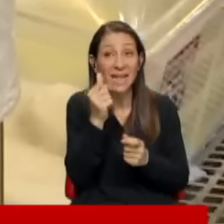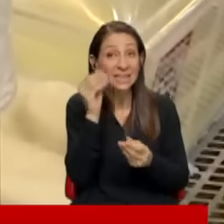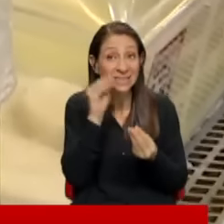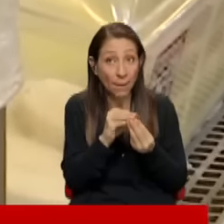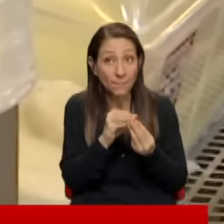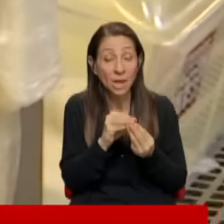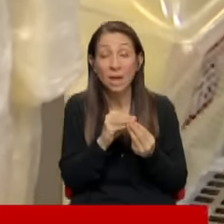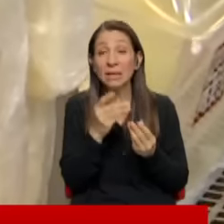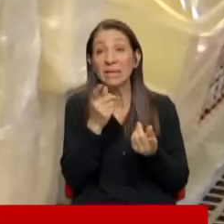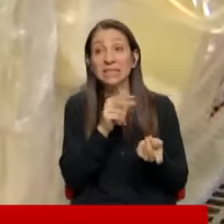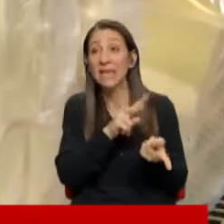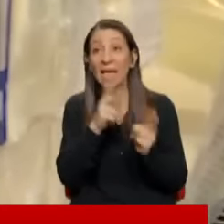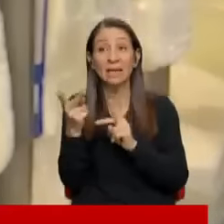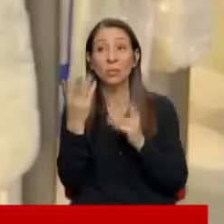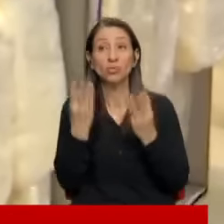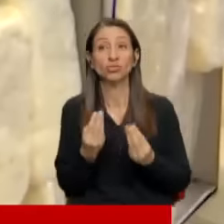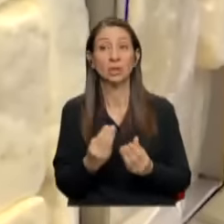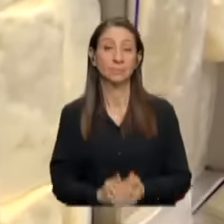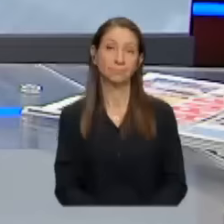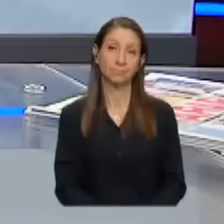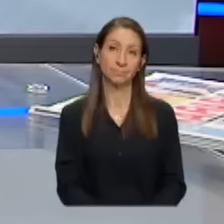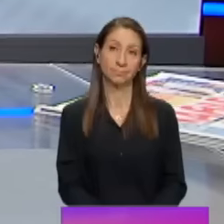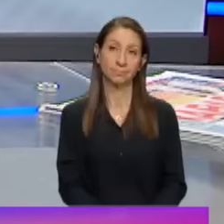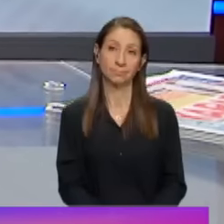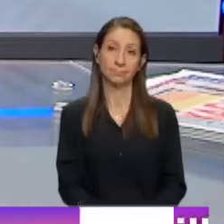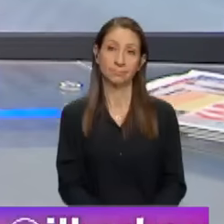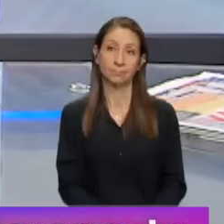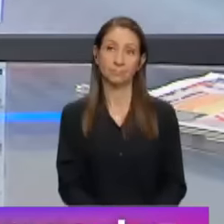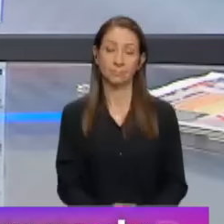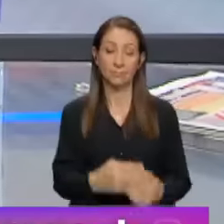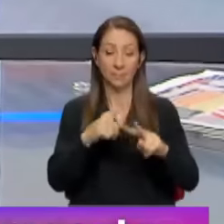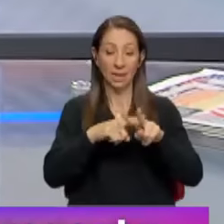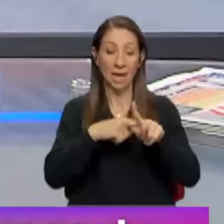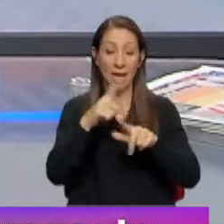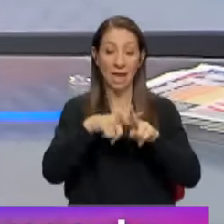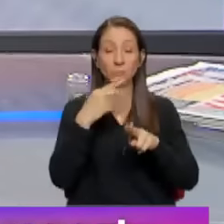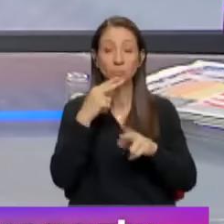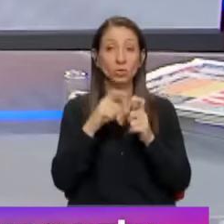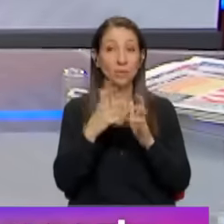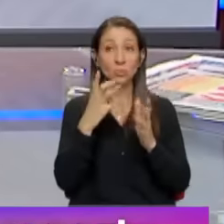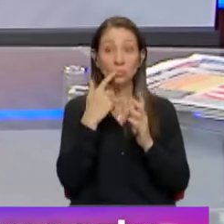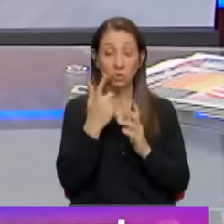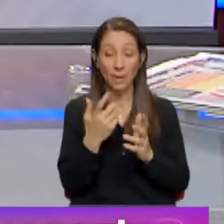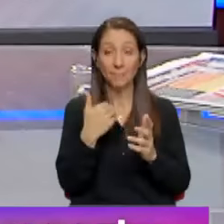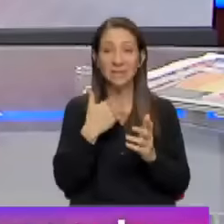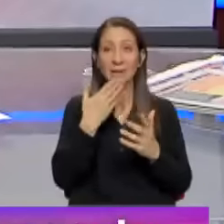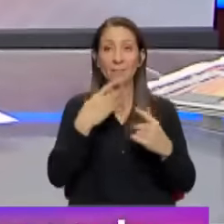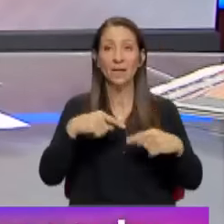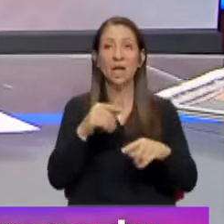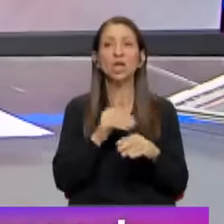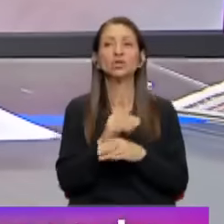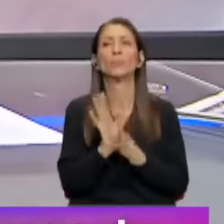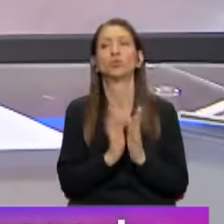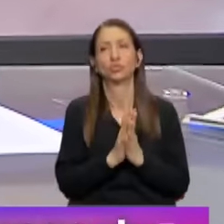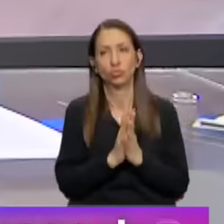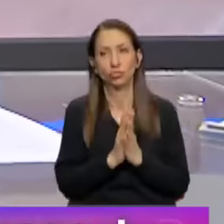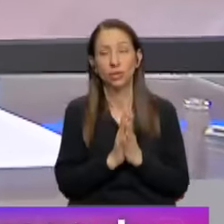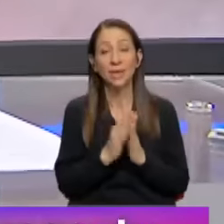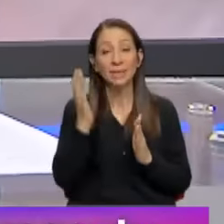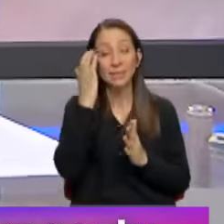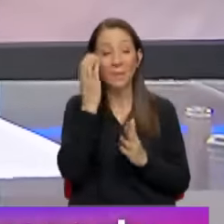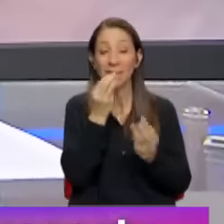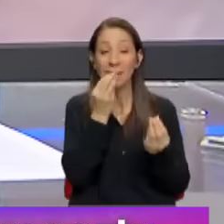zam raflara nasıl yansıyacak? Ayla Hanım günaydın. Diyor ki, biz emekler yaşamıyoruz.